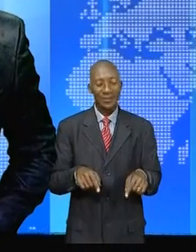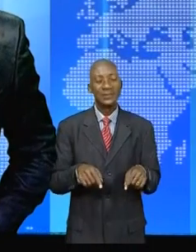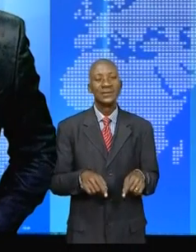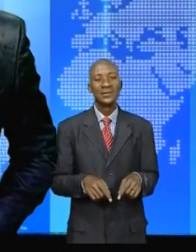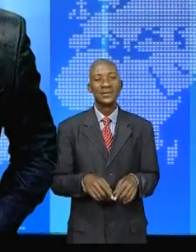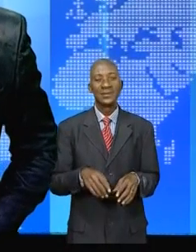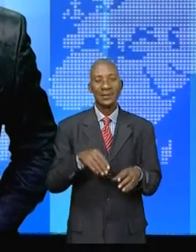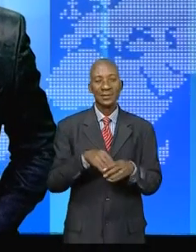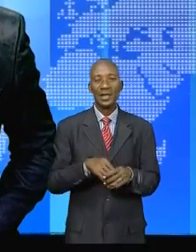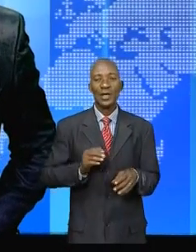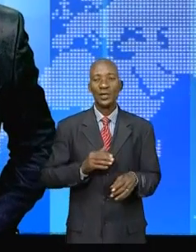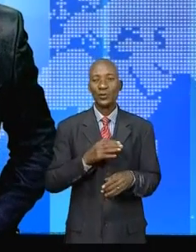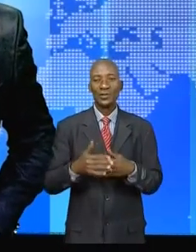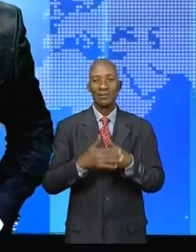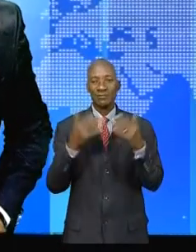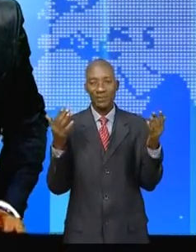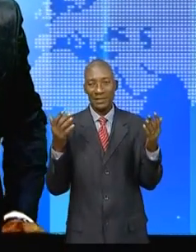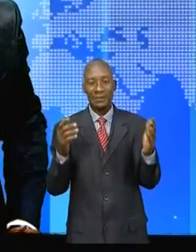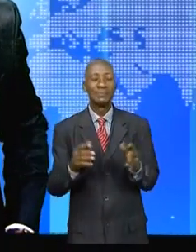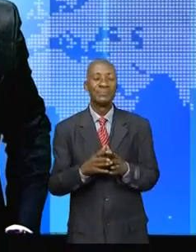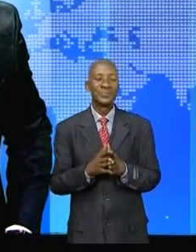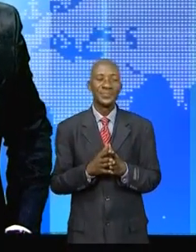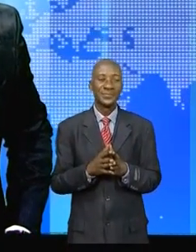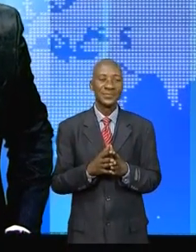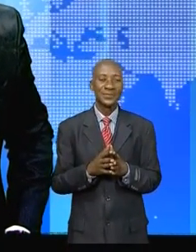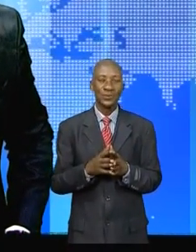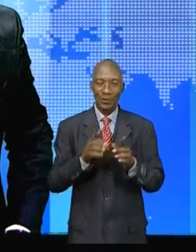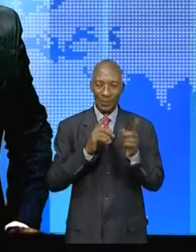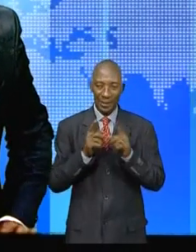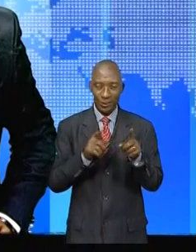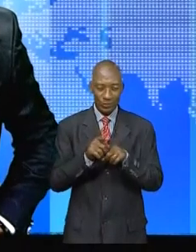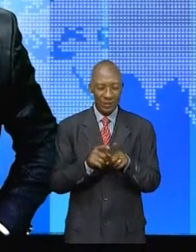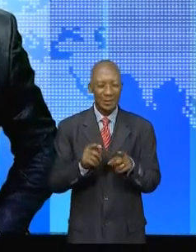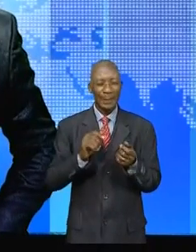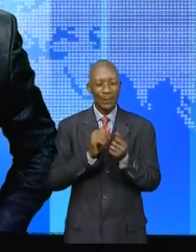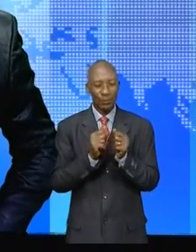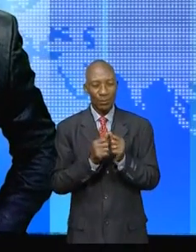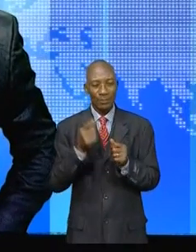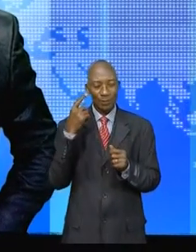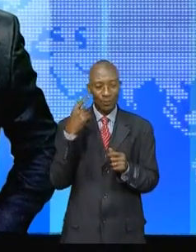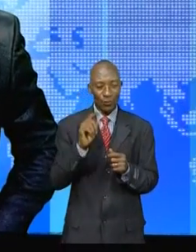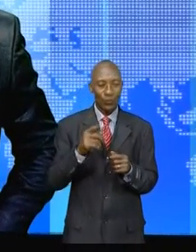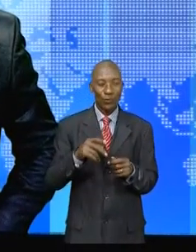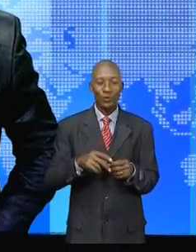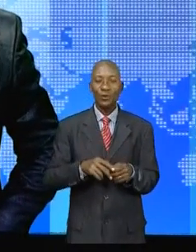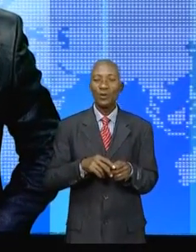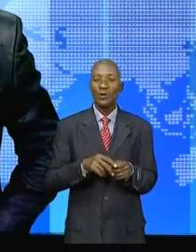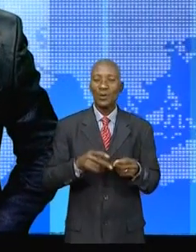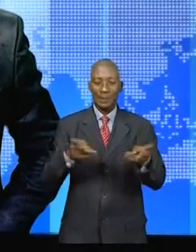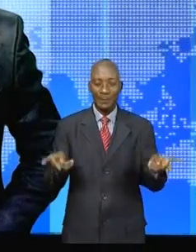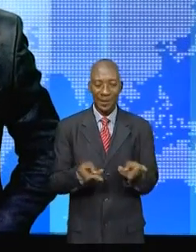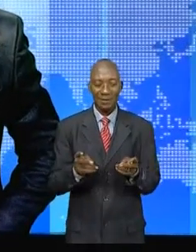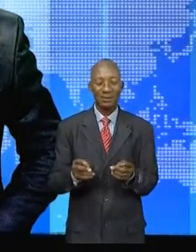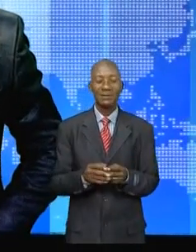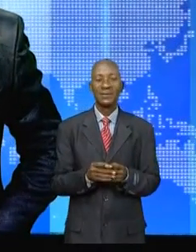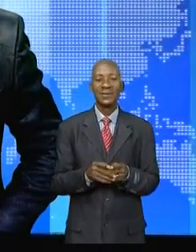réunion réfléchi sur leur contribution au développement de la République démocratique du Congo. Lisette Sakala, Lisette Mujinga et Thomas